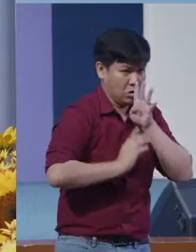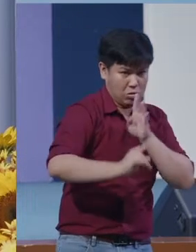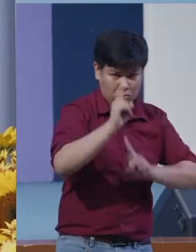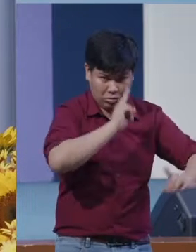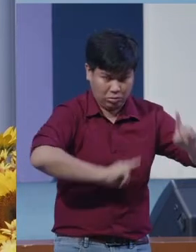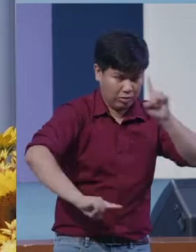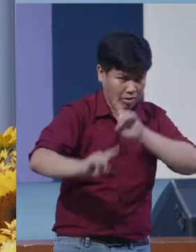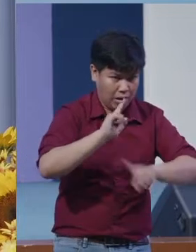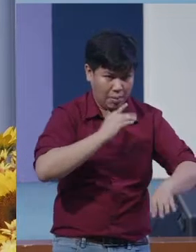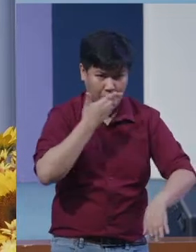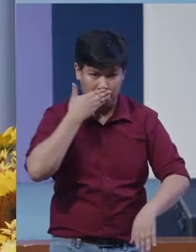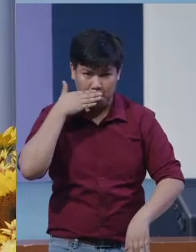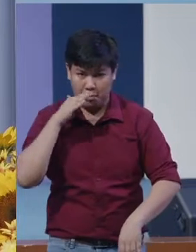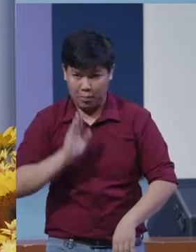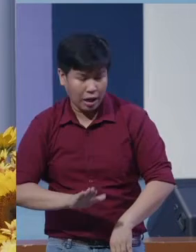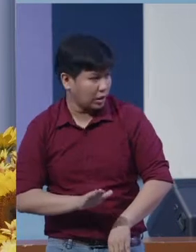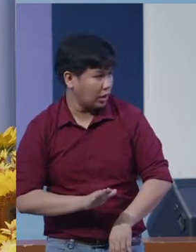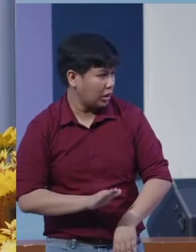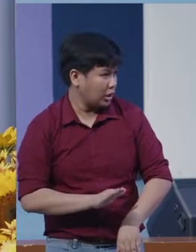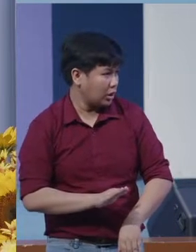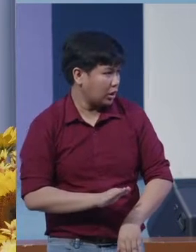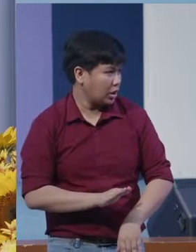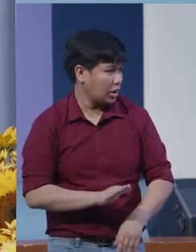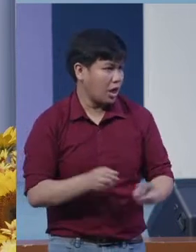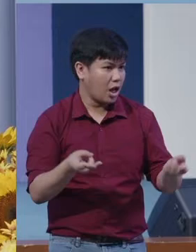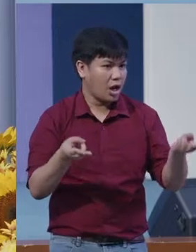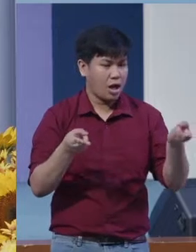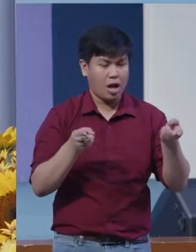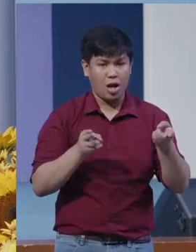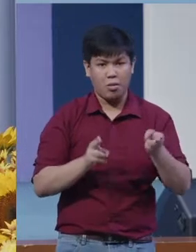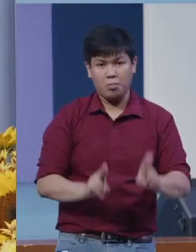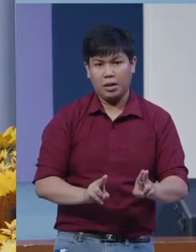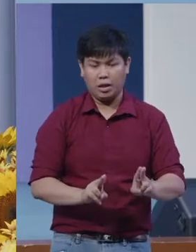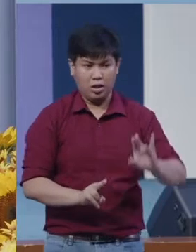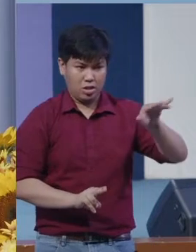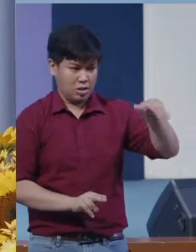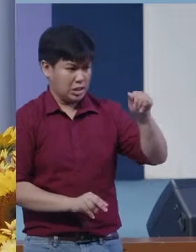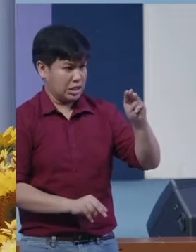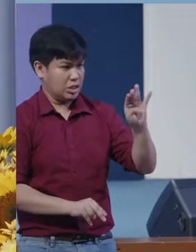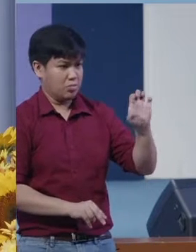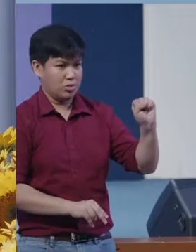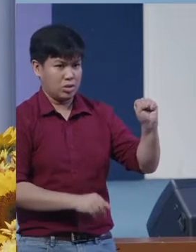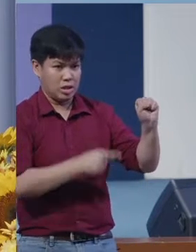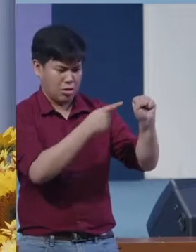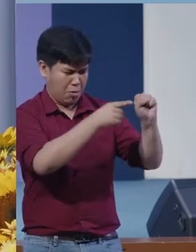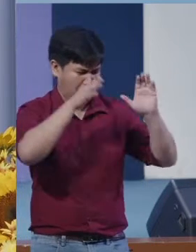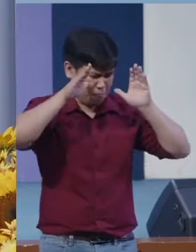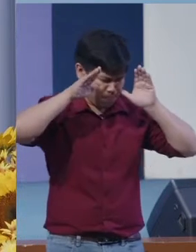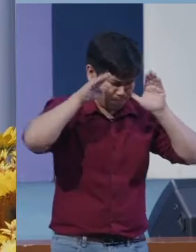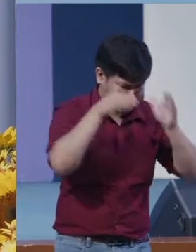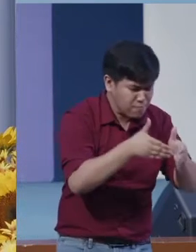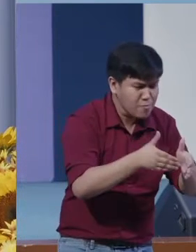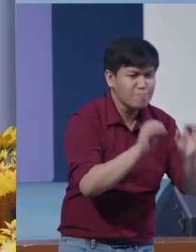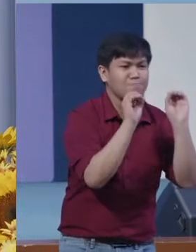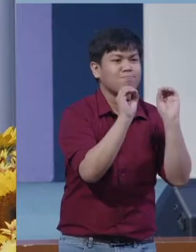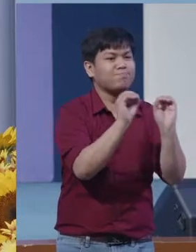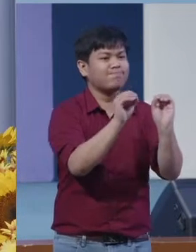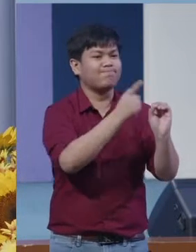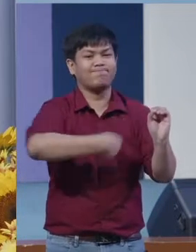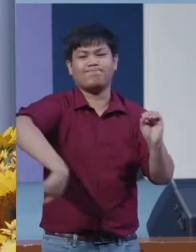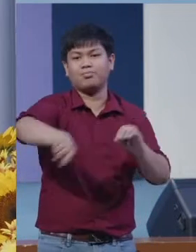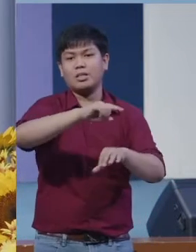chapter 3, halos isang buong chapter ang kanyang dinevote sa pagtuturo tungkol